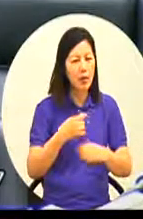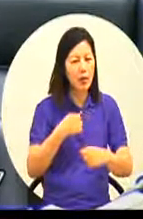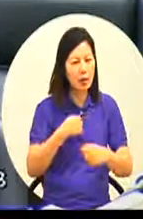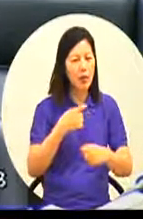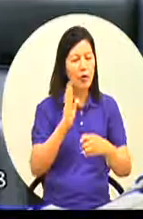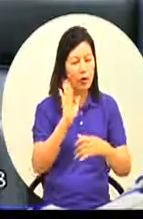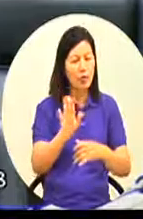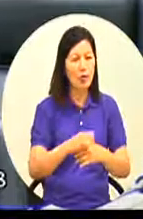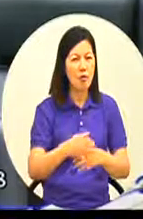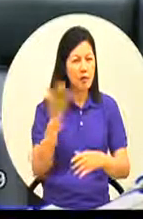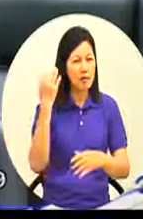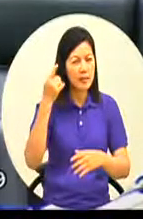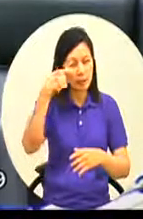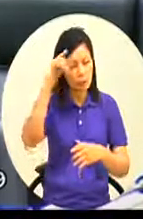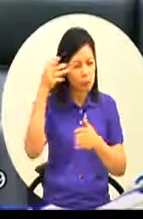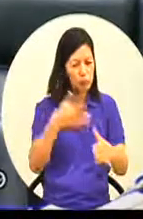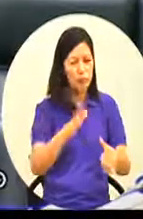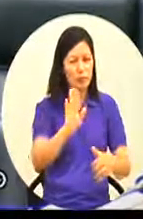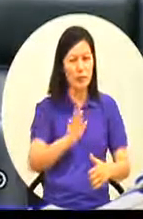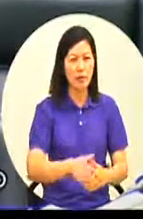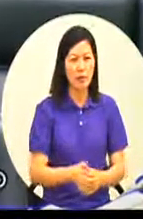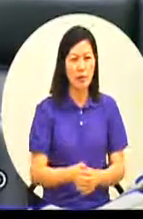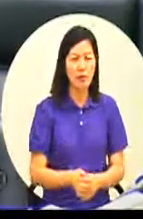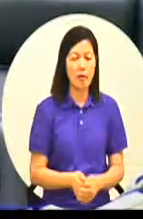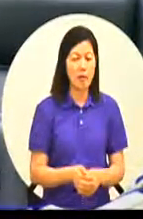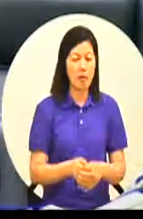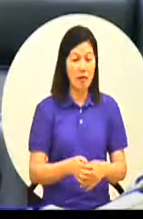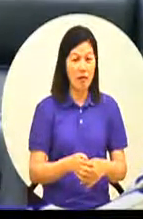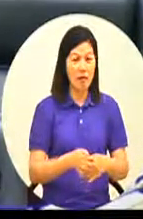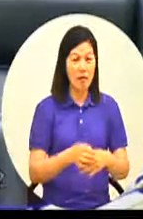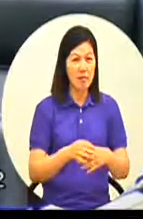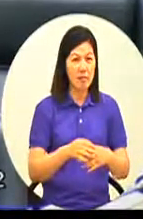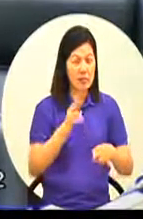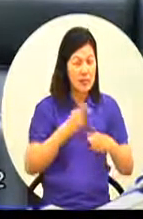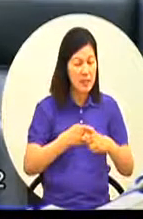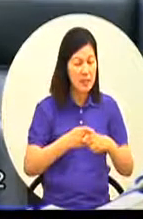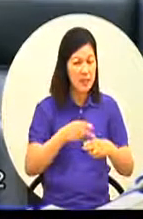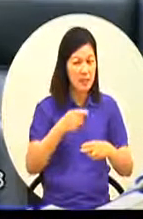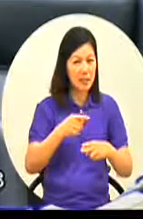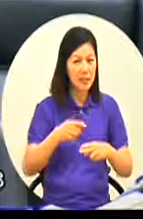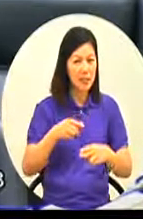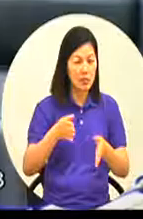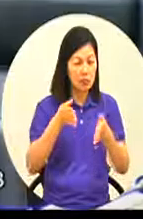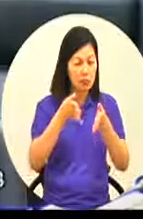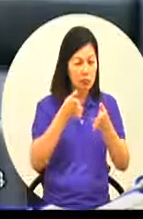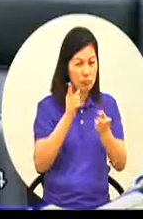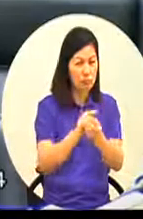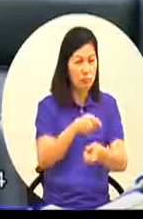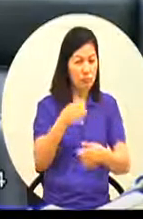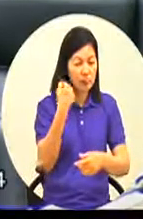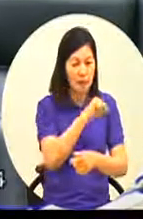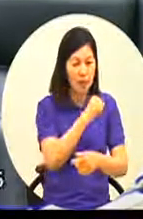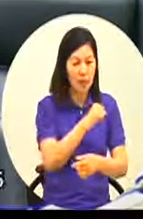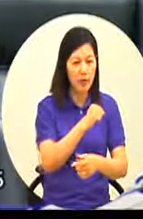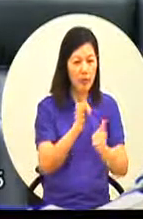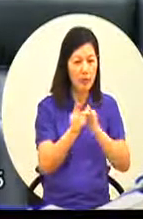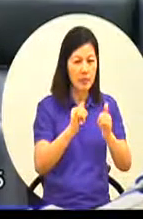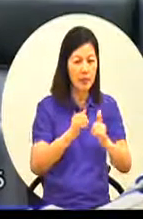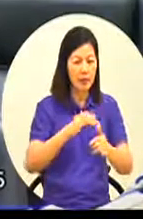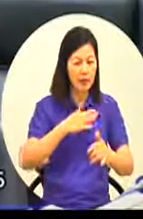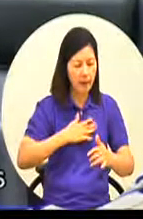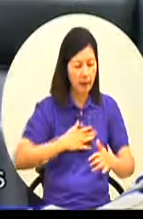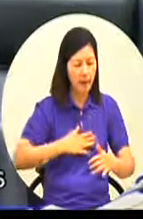史你应该听过吧？啊，宗教信仰是对台湾是一个非常重要、民众安定人心的一个非常重要的信仰